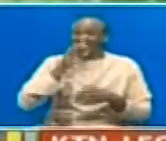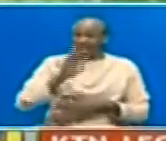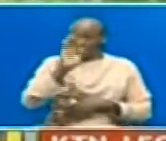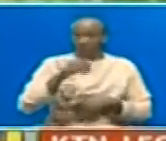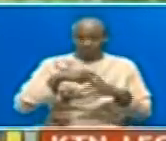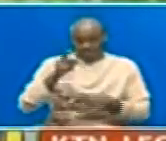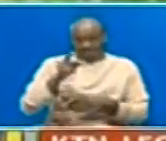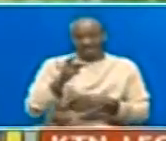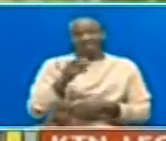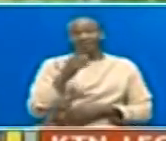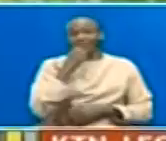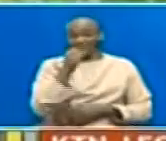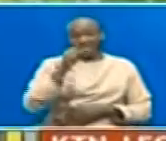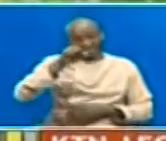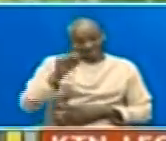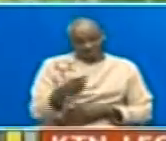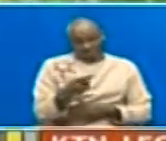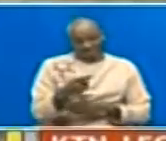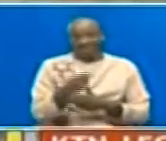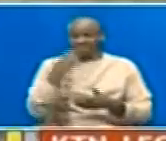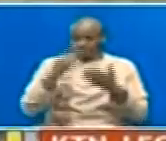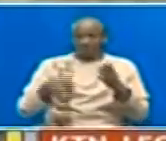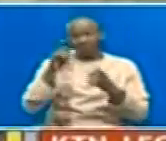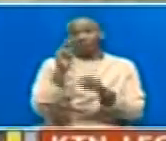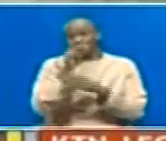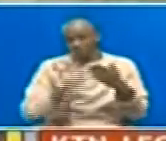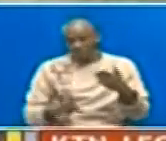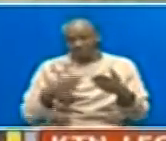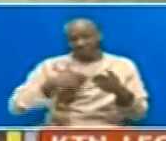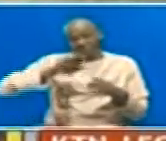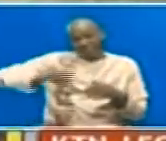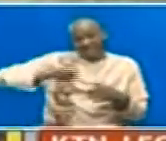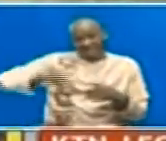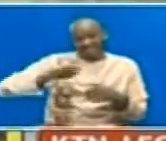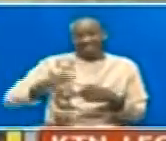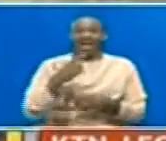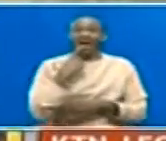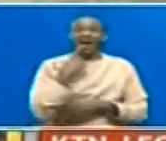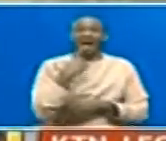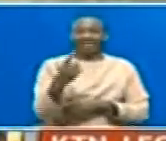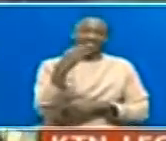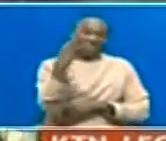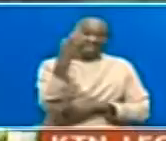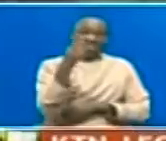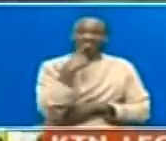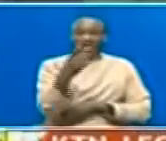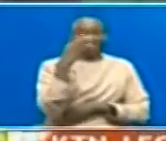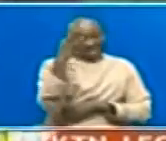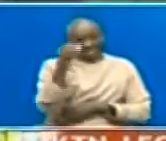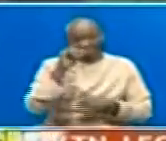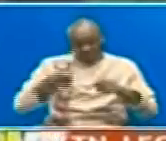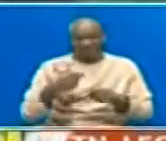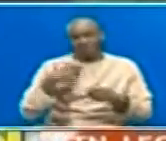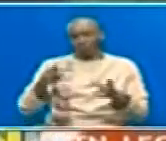shilingi nusu milioni, akaifanya siri na kuhadaa hadi pale alipobakisha shilingi 130,000 kwa kisingizio